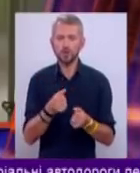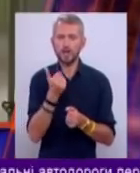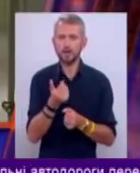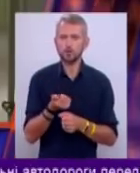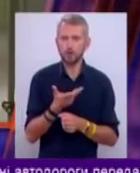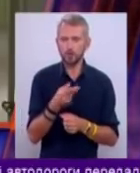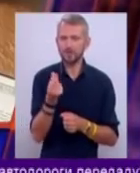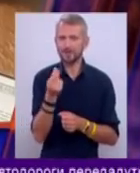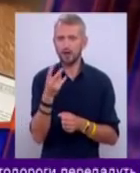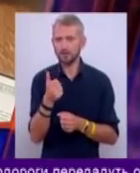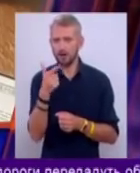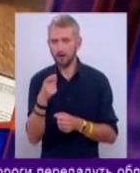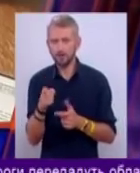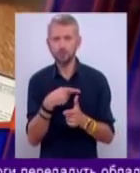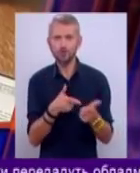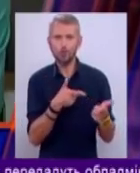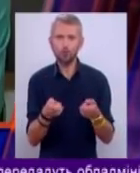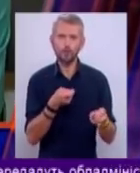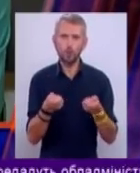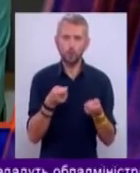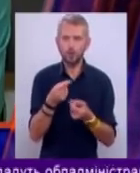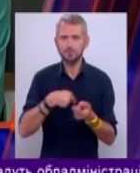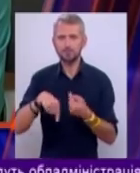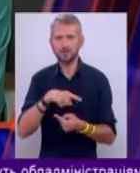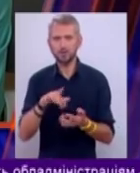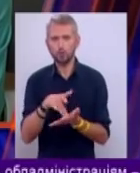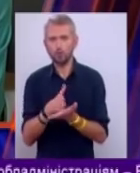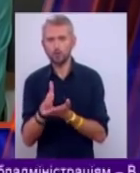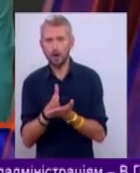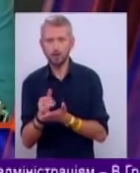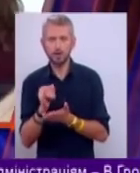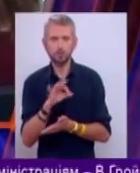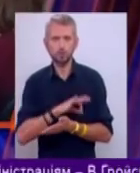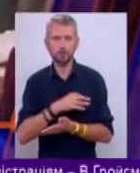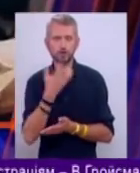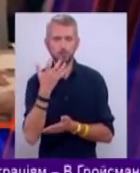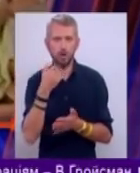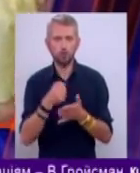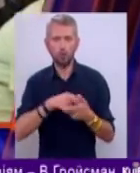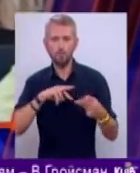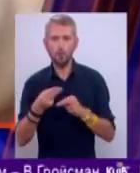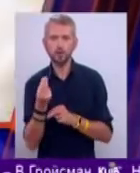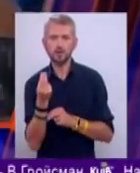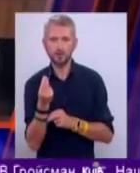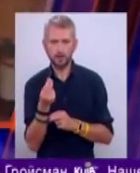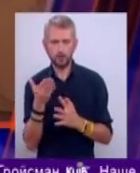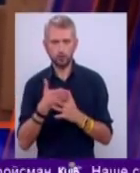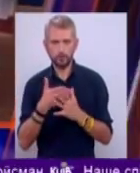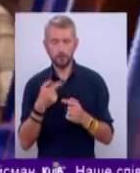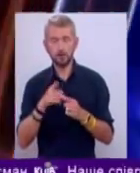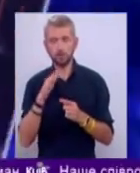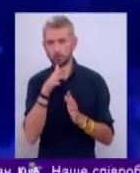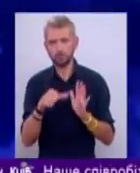Чи готовий уряд, бізнес, комунальники і споживачі тепла до монетизації субсидій? Про це будемо говорити у програмі «Київлайф» о